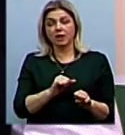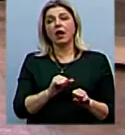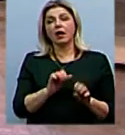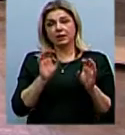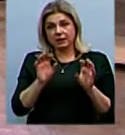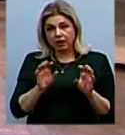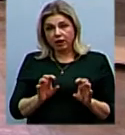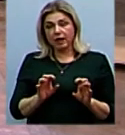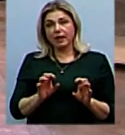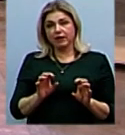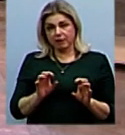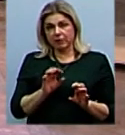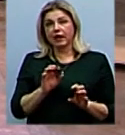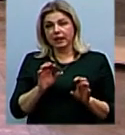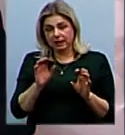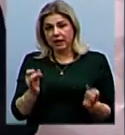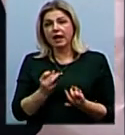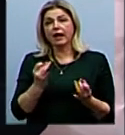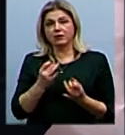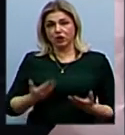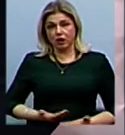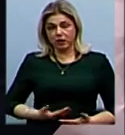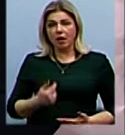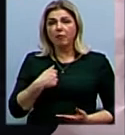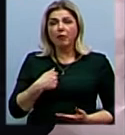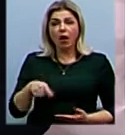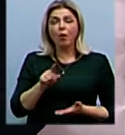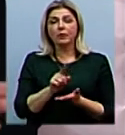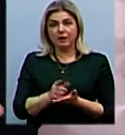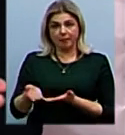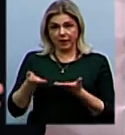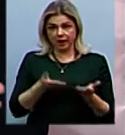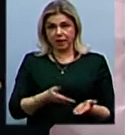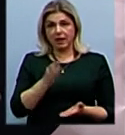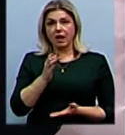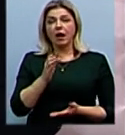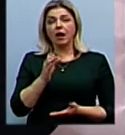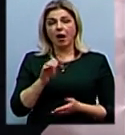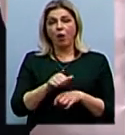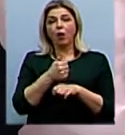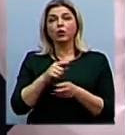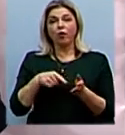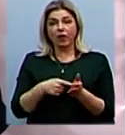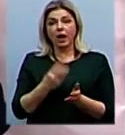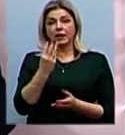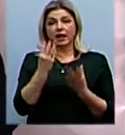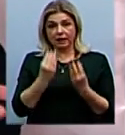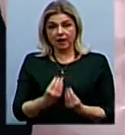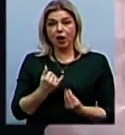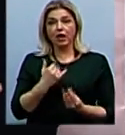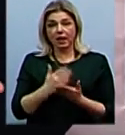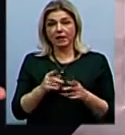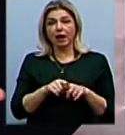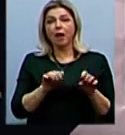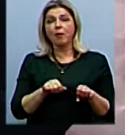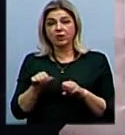Ми обов'язково запросимо Олександра Сінкевича до цієї студії. 3 дні є така можливість на наступному тижні, в будь-який